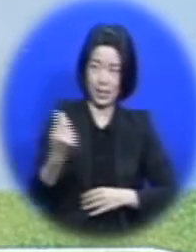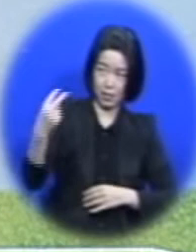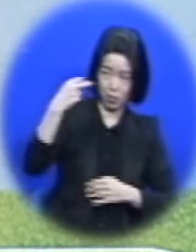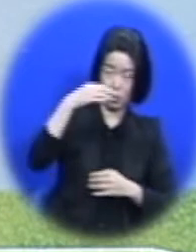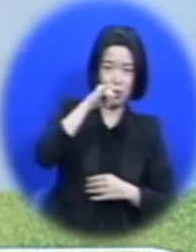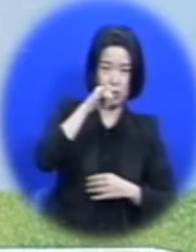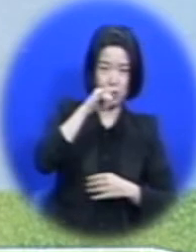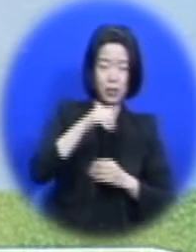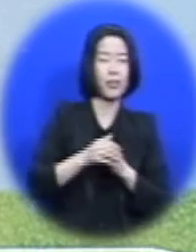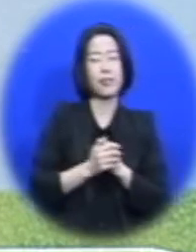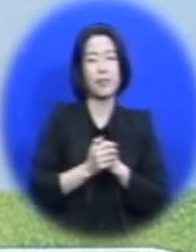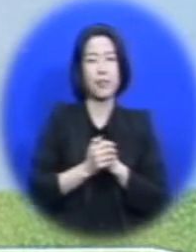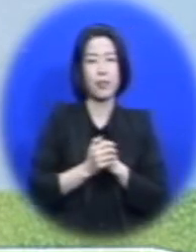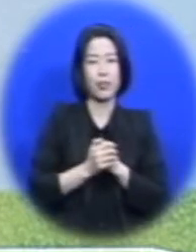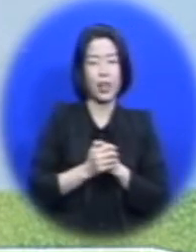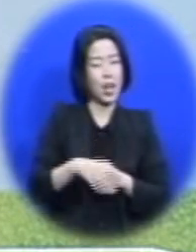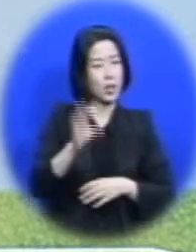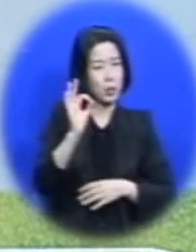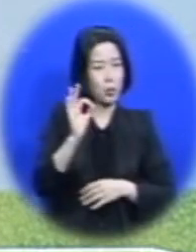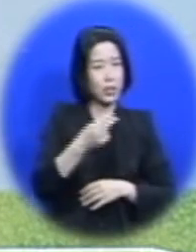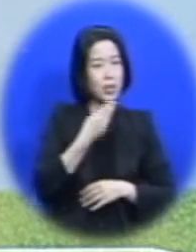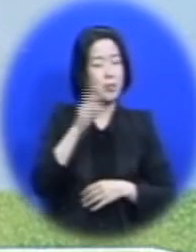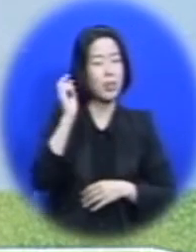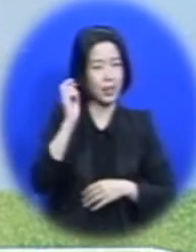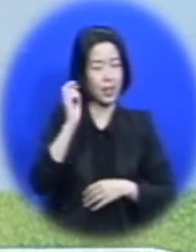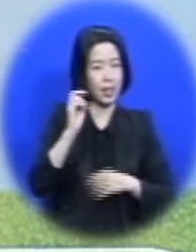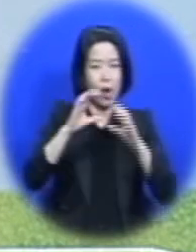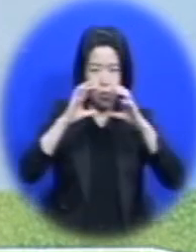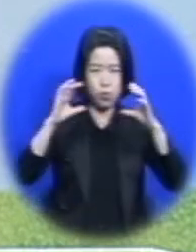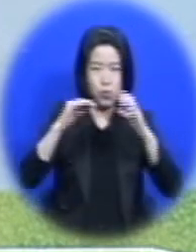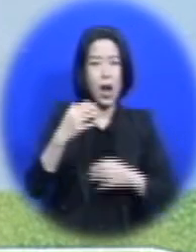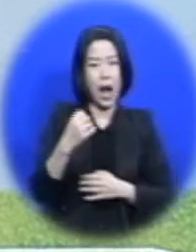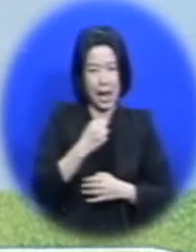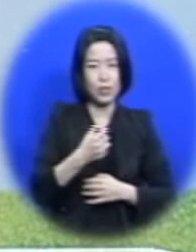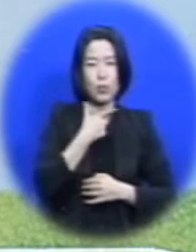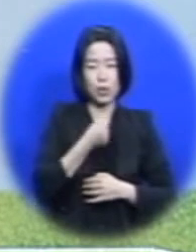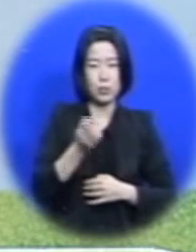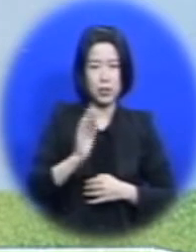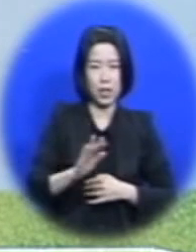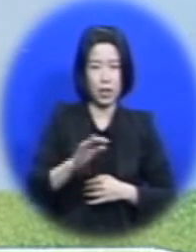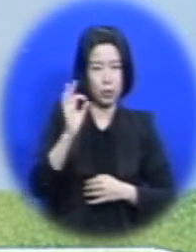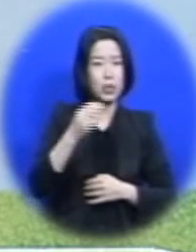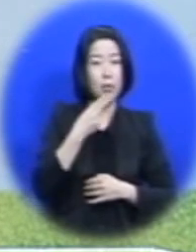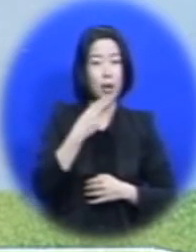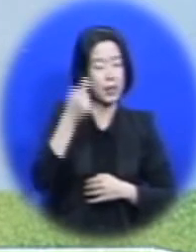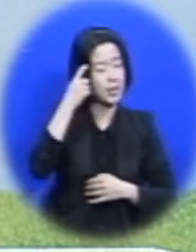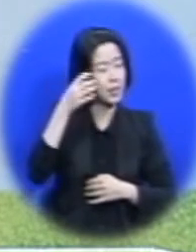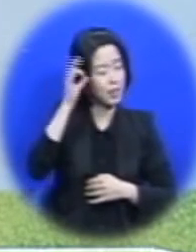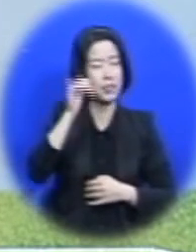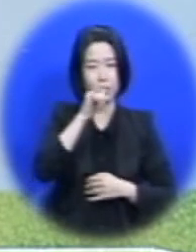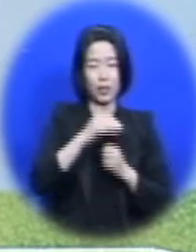거예요 돈이 없는 모양이다 풍선은 갖고 싶은데 그런 생각이 얼핏 들었어요